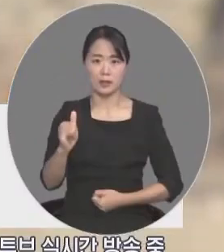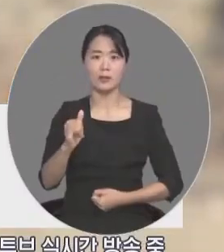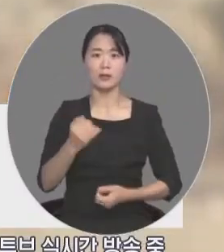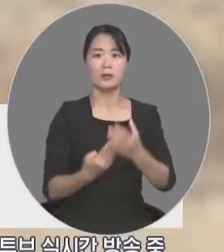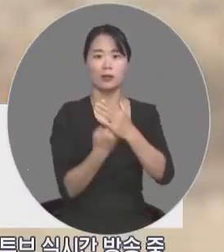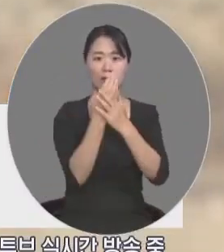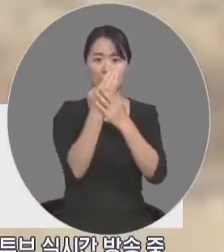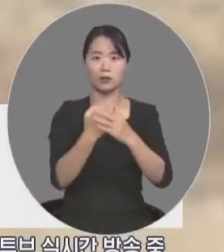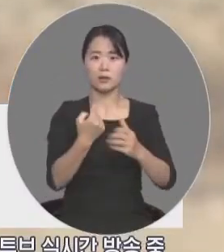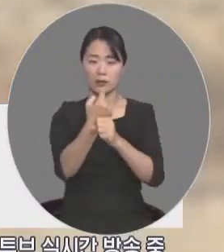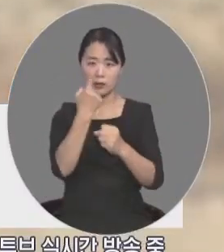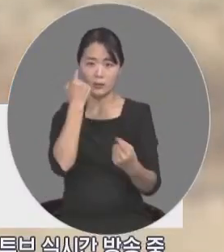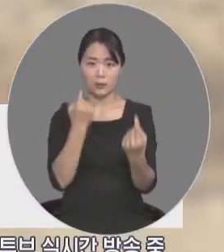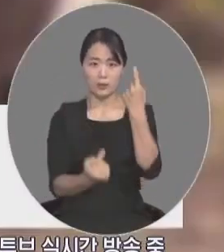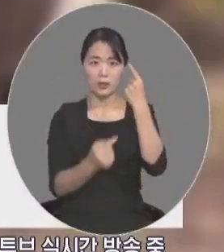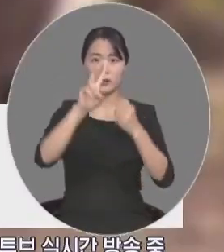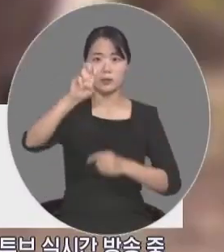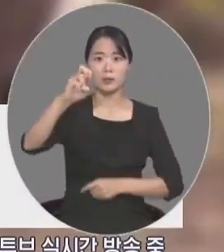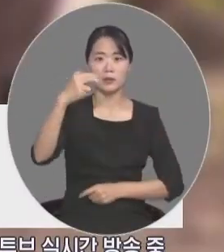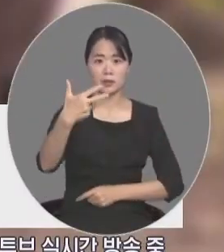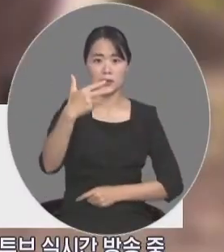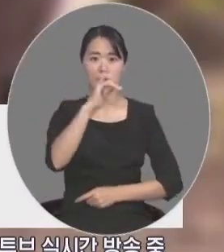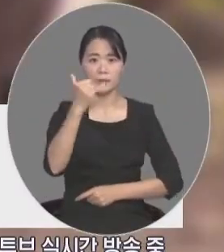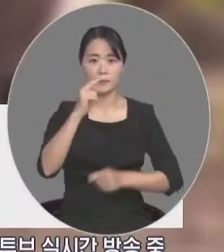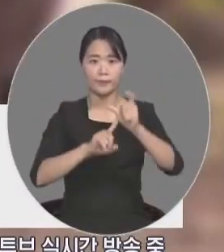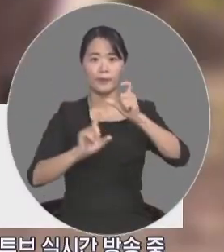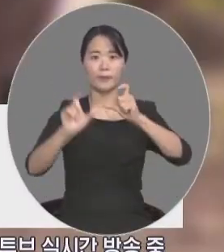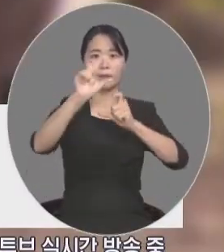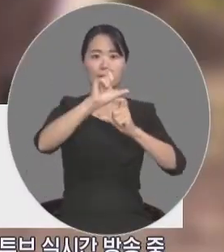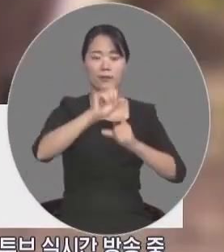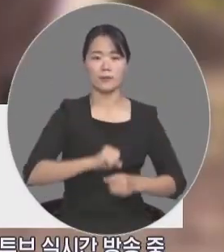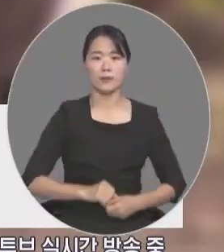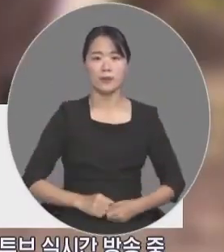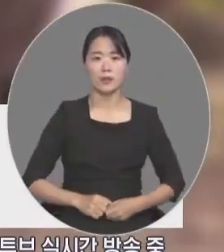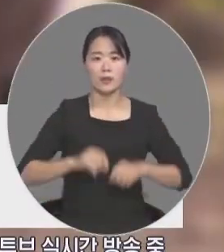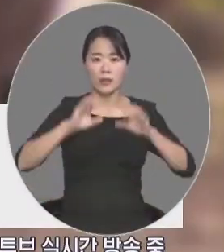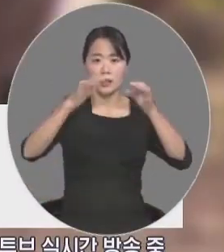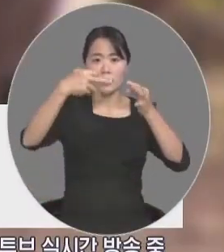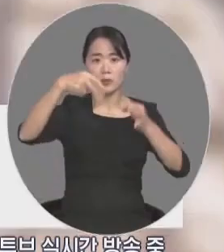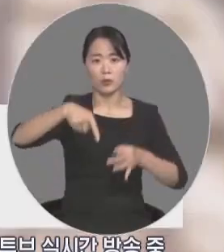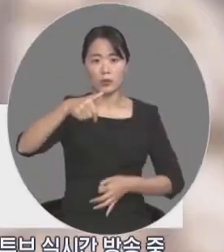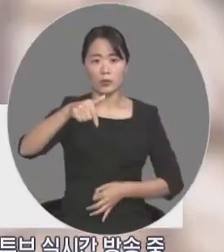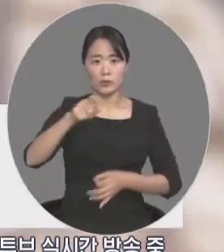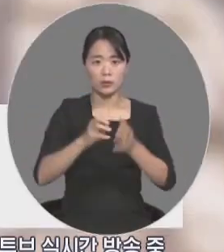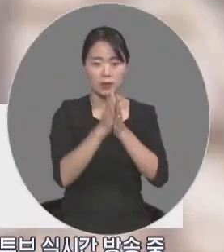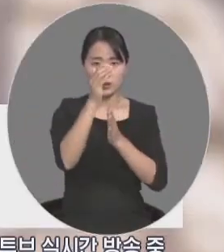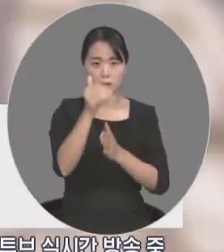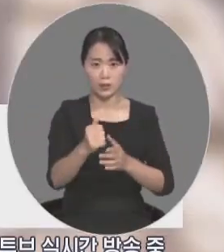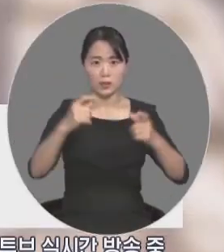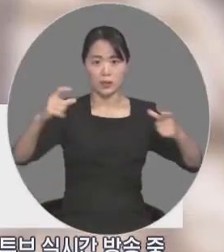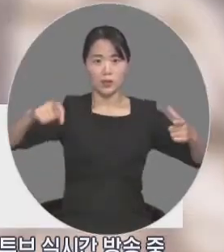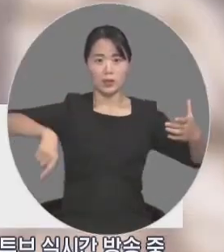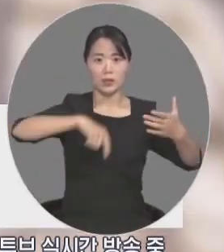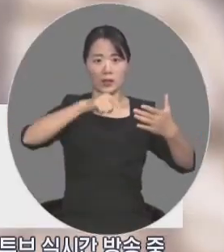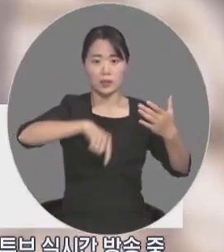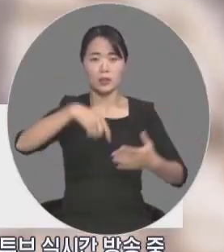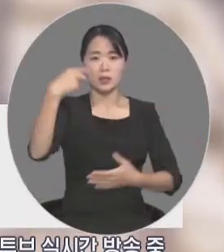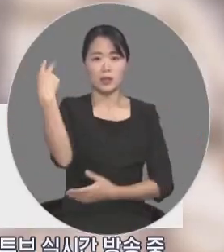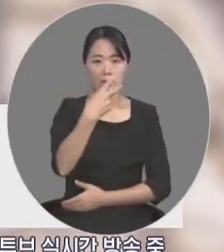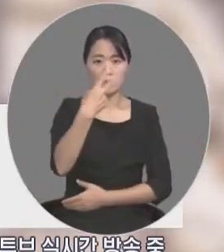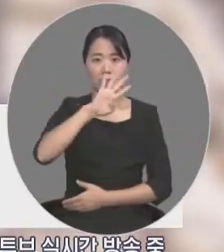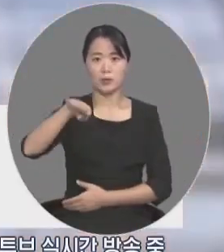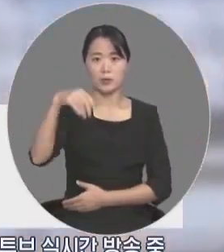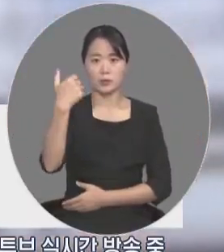지난해보다 27명 더 많았다고 밝혔습니다. 이에 따라 김두겸 시장은 지역 내 2,450여 개